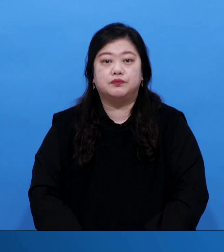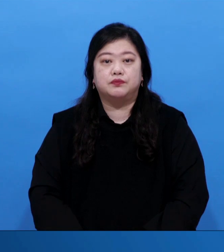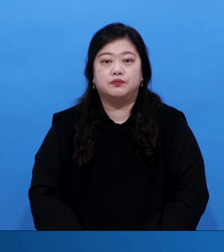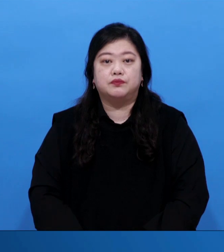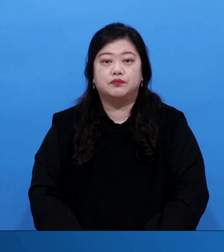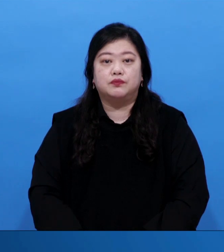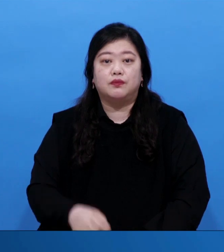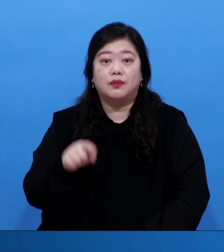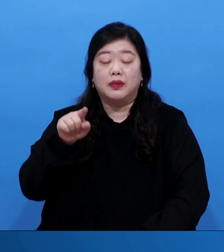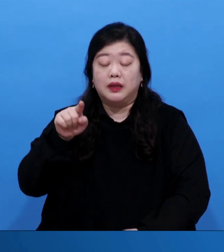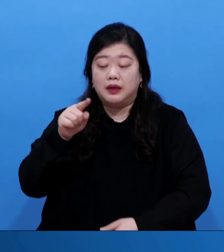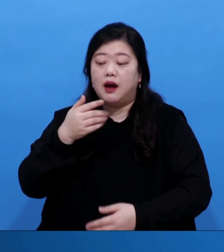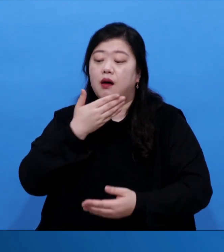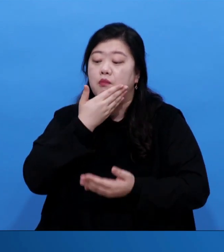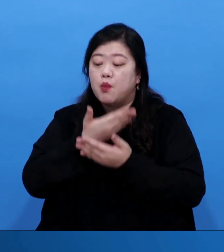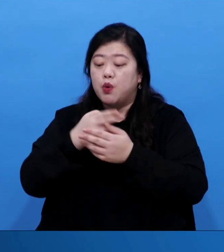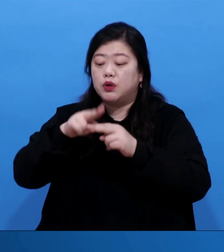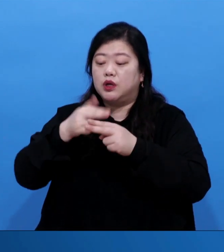힘과